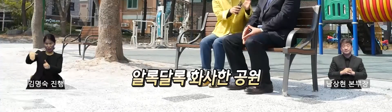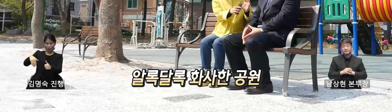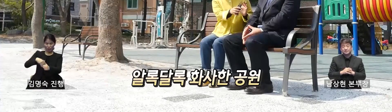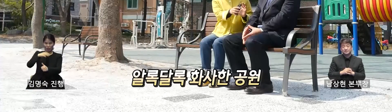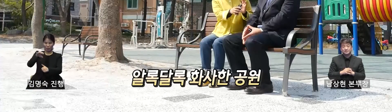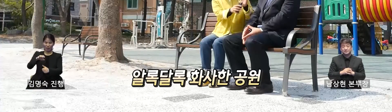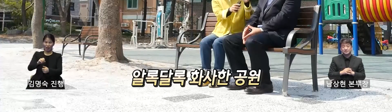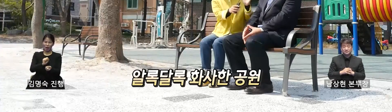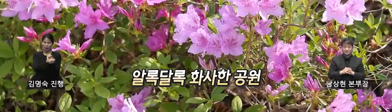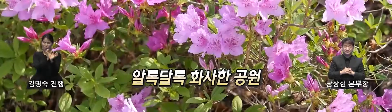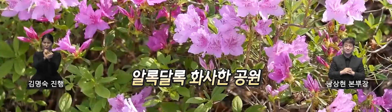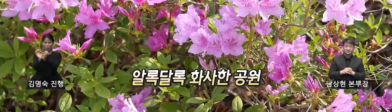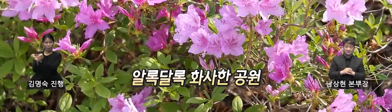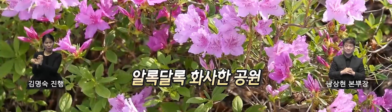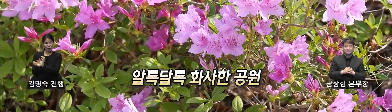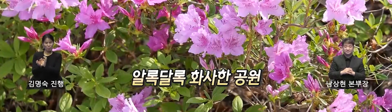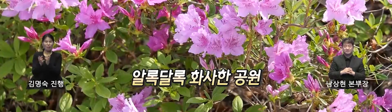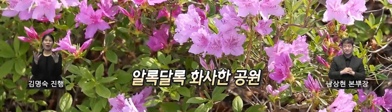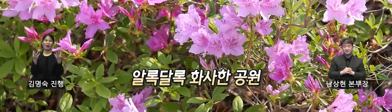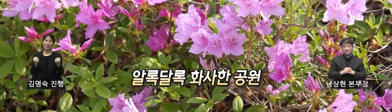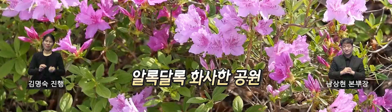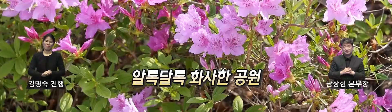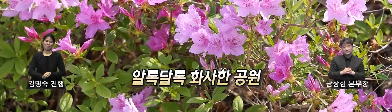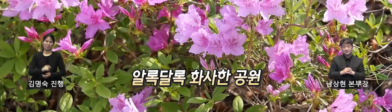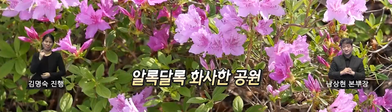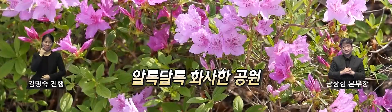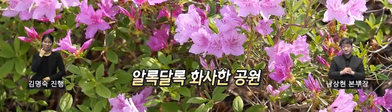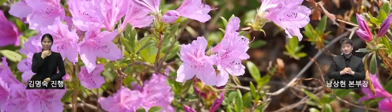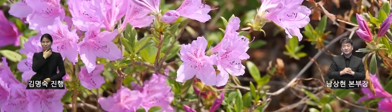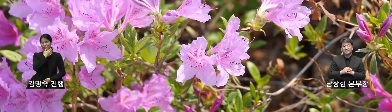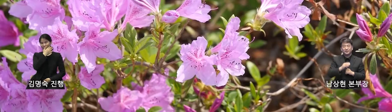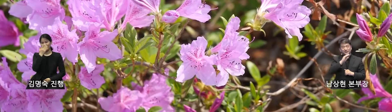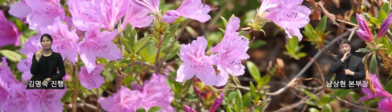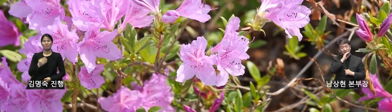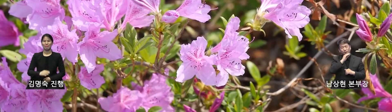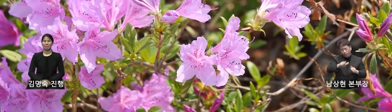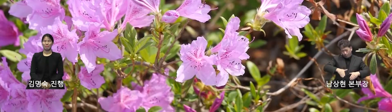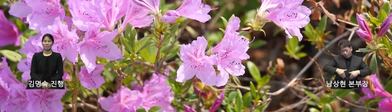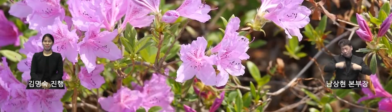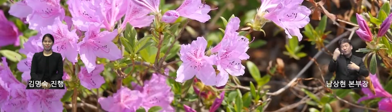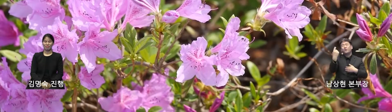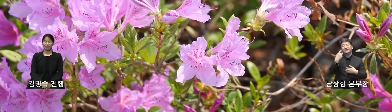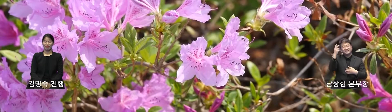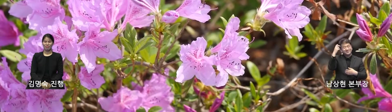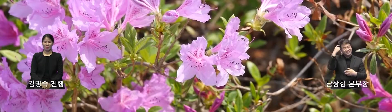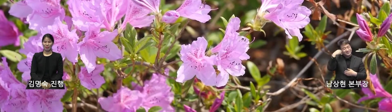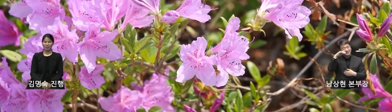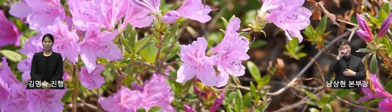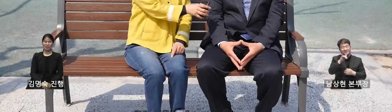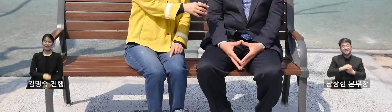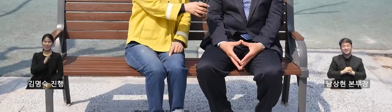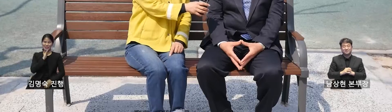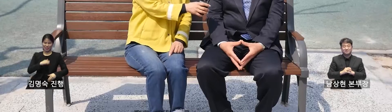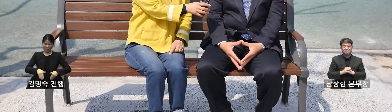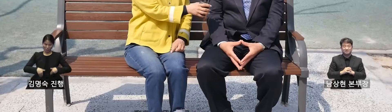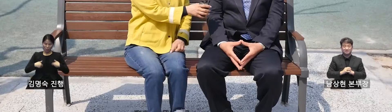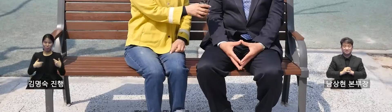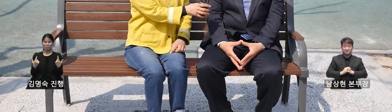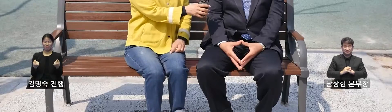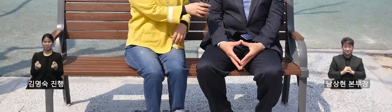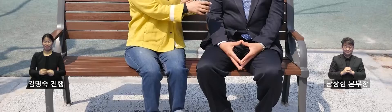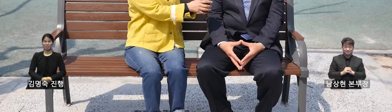막 알록달록 꽃도 막 네. 화사하게 많이 펴 있고요. 그러게 봄이 온 것 같아요. 네, 완연한 봄인데. 그럼